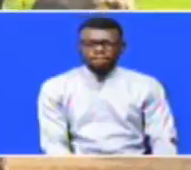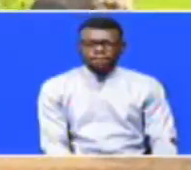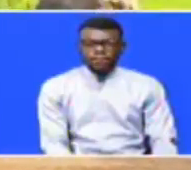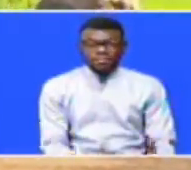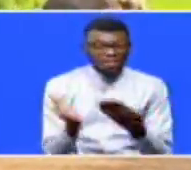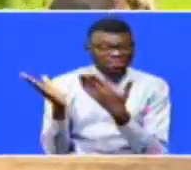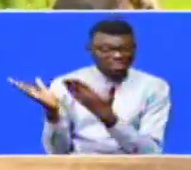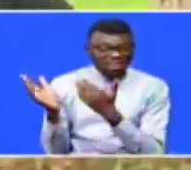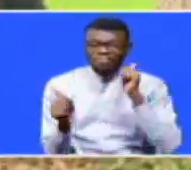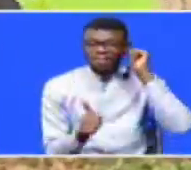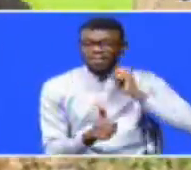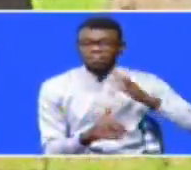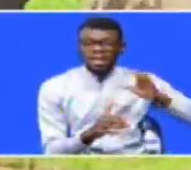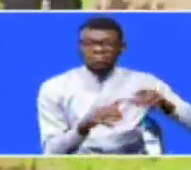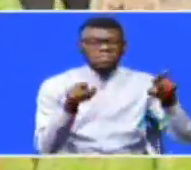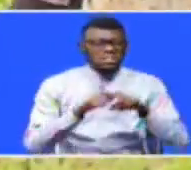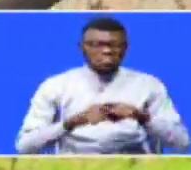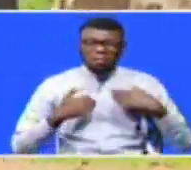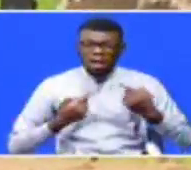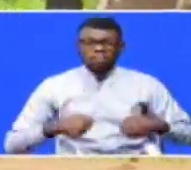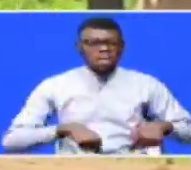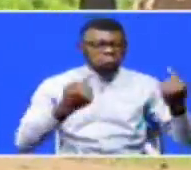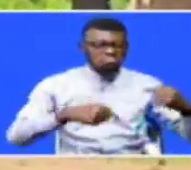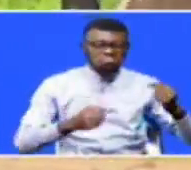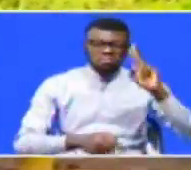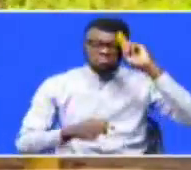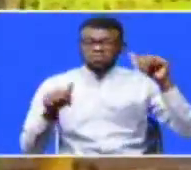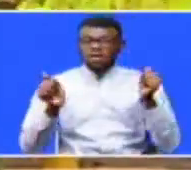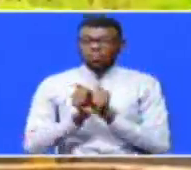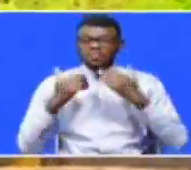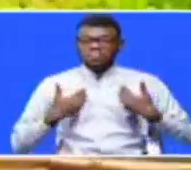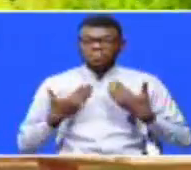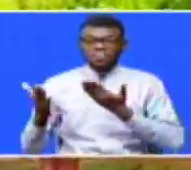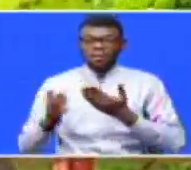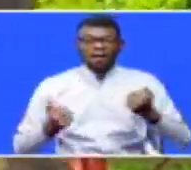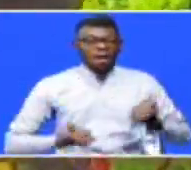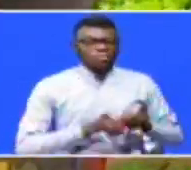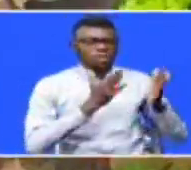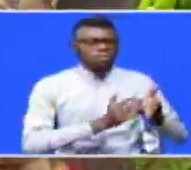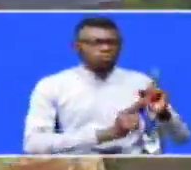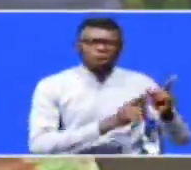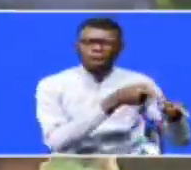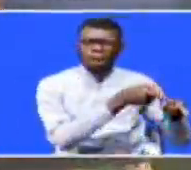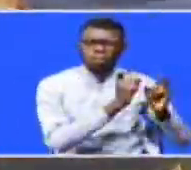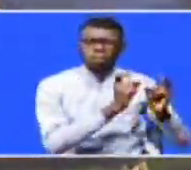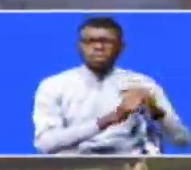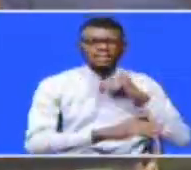Huko Lessos Nandi kulikuwa na mvutano kati ya polisi na wenyeji baada ya mtu mmoja kupigwa risasi.